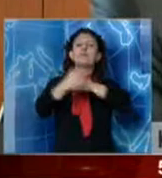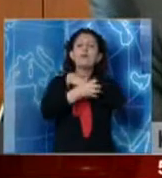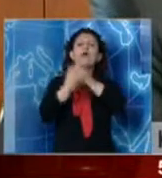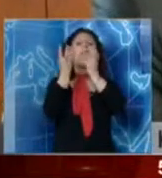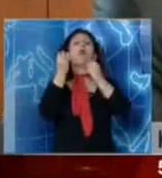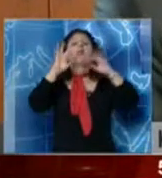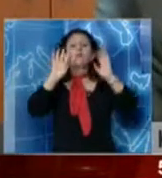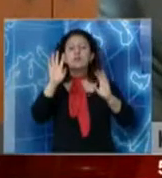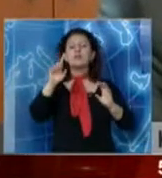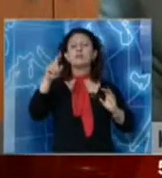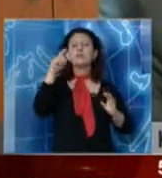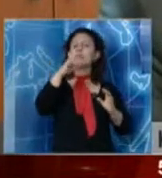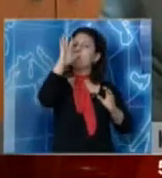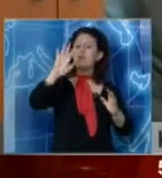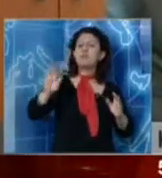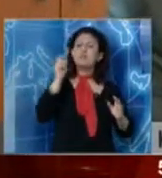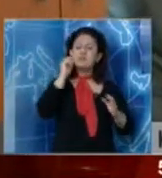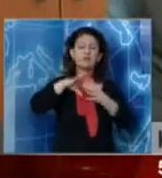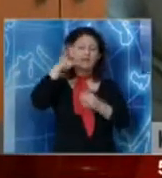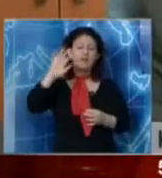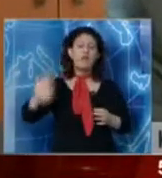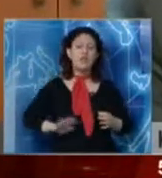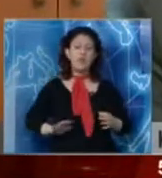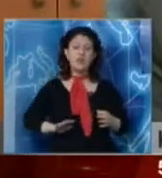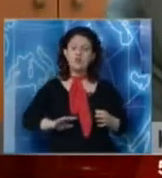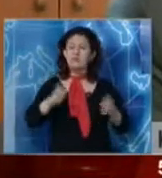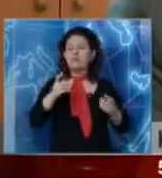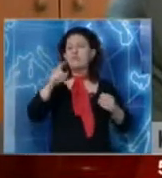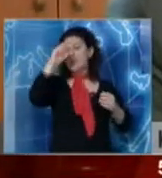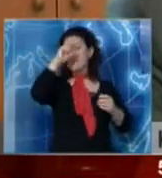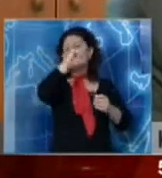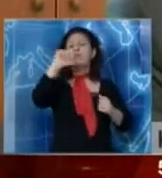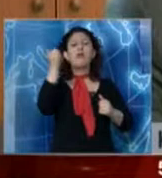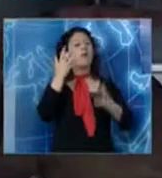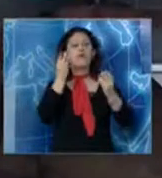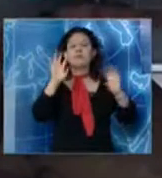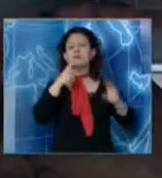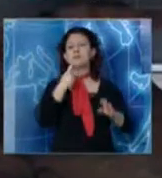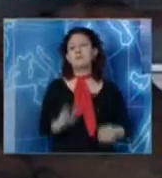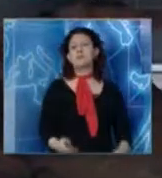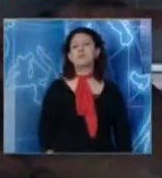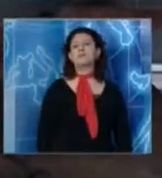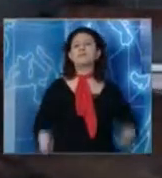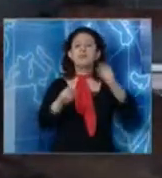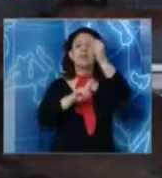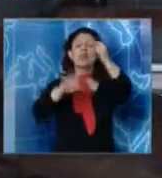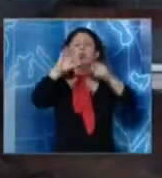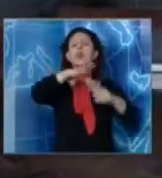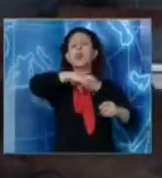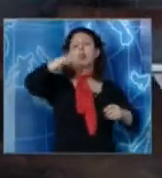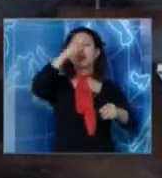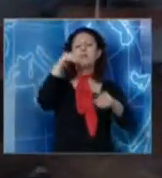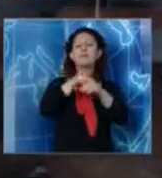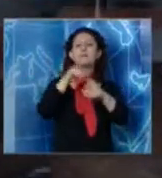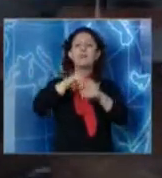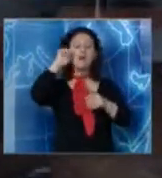olmadığını söyleyerek, 5 kişiye burs verilmesinin ülkemiz ve kentimiz için önem taşımayacağını kaydetti. İl Genel Meclisi Kasım